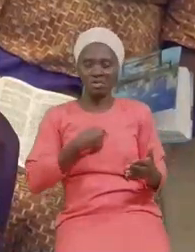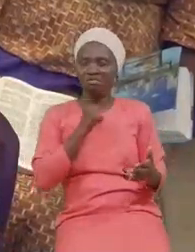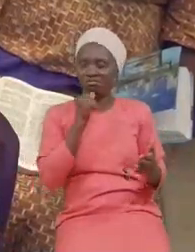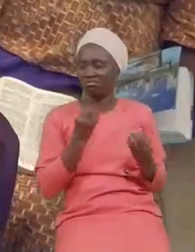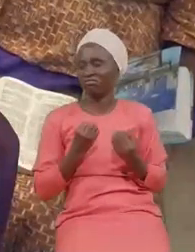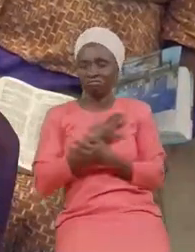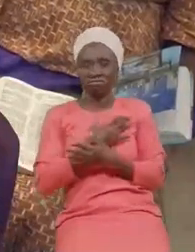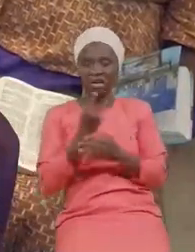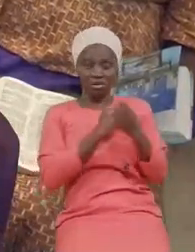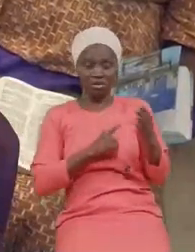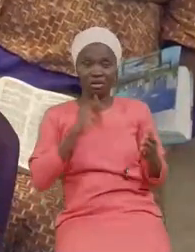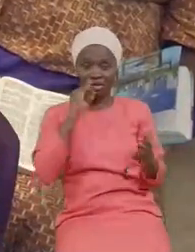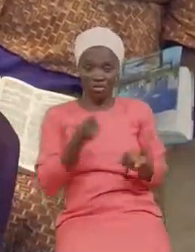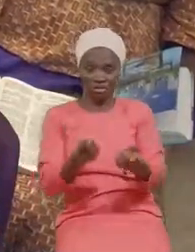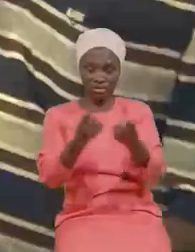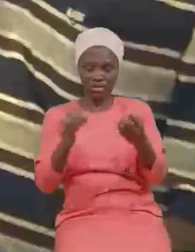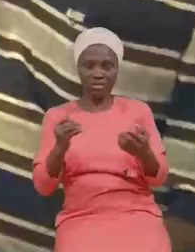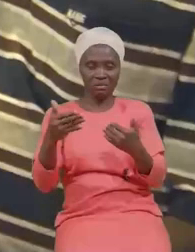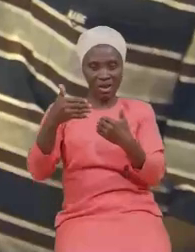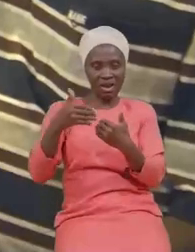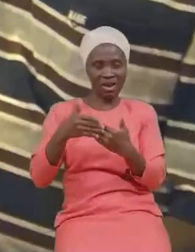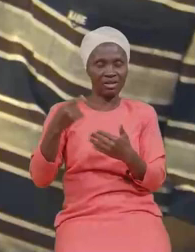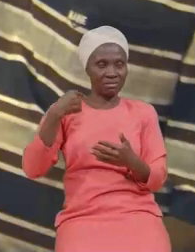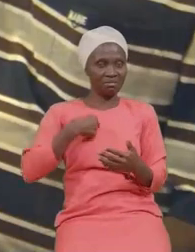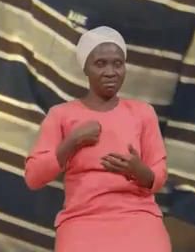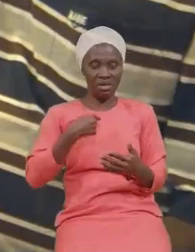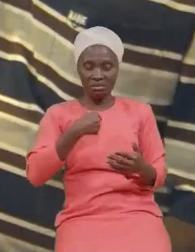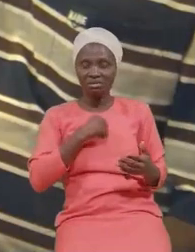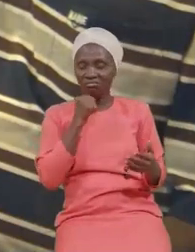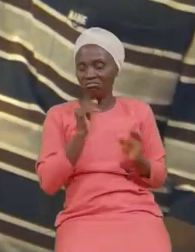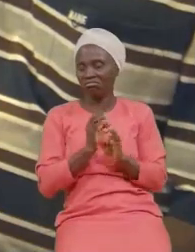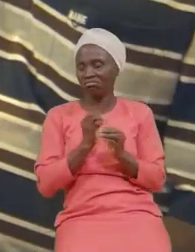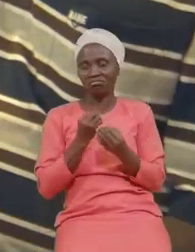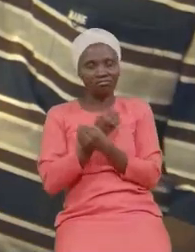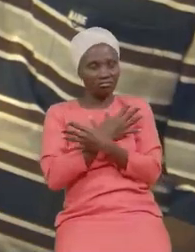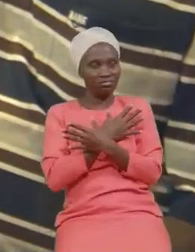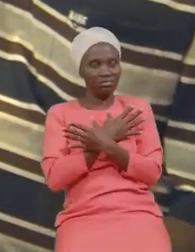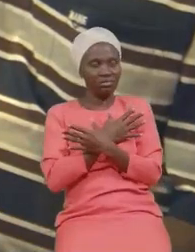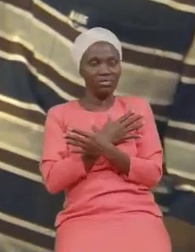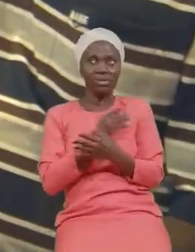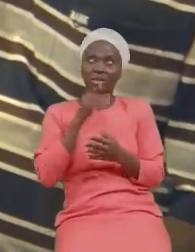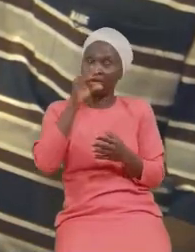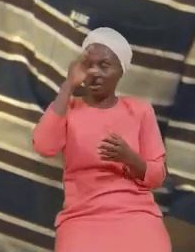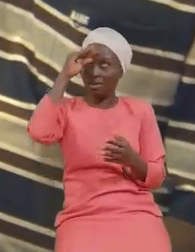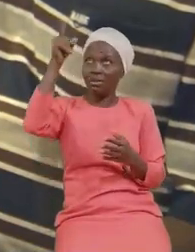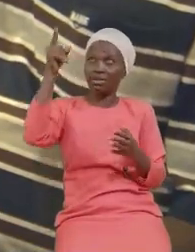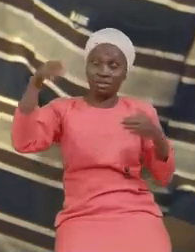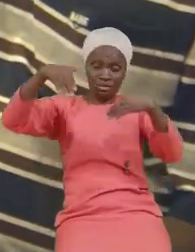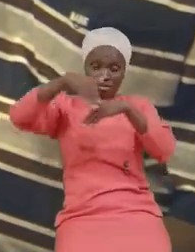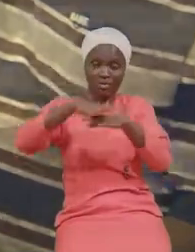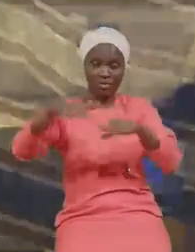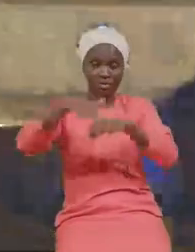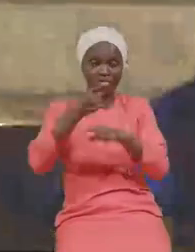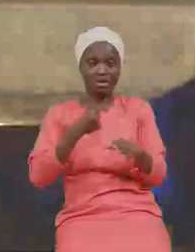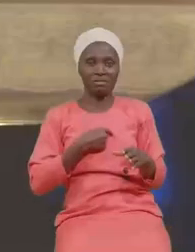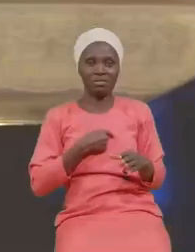moi et elle est devant moi je ne suis pas effrayé oui son ombrage je me couvre je ne je n'ai pas peur ne te ferai